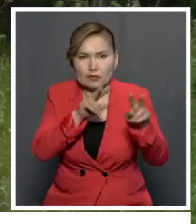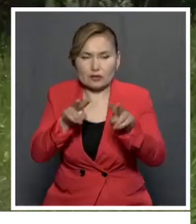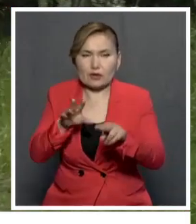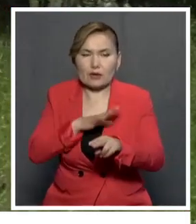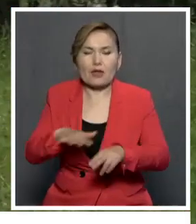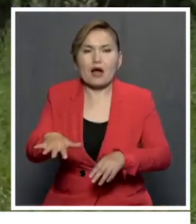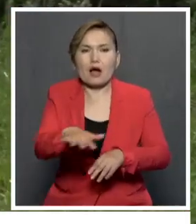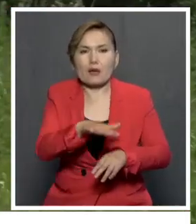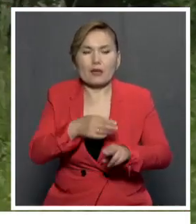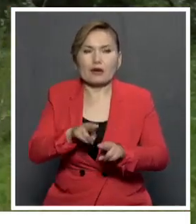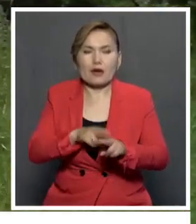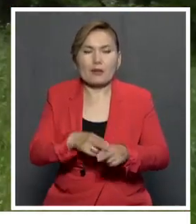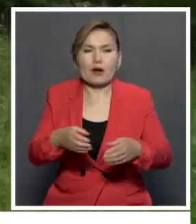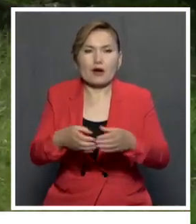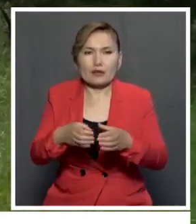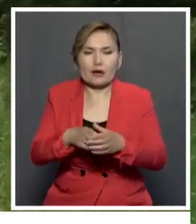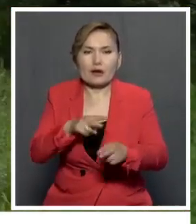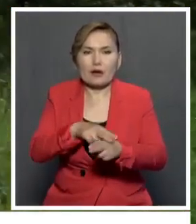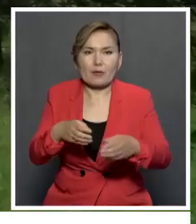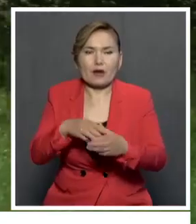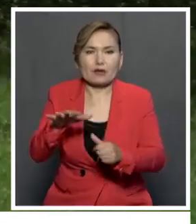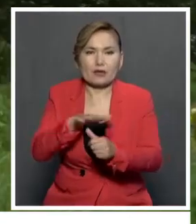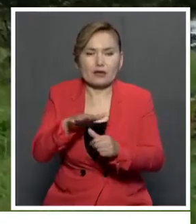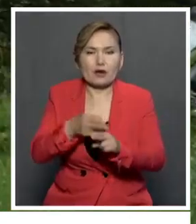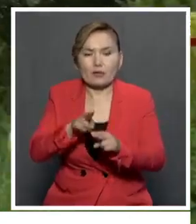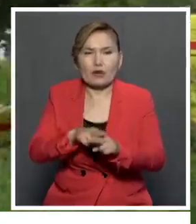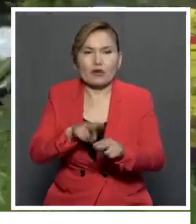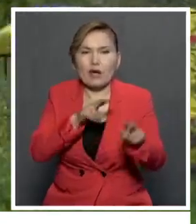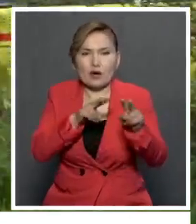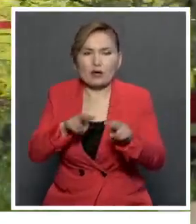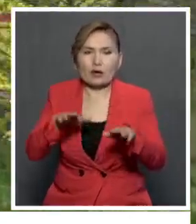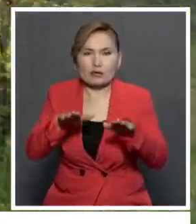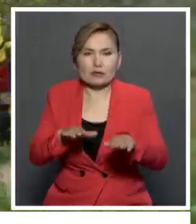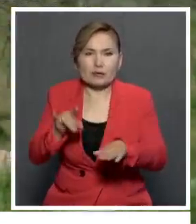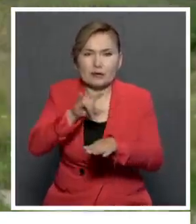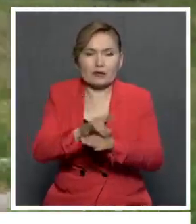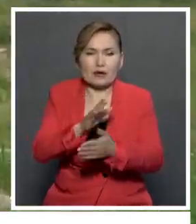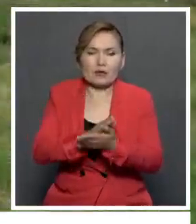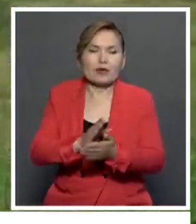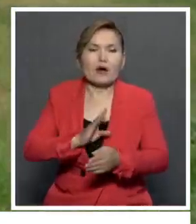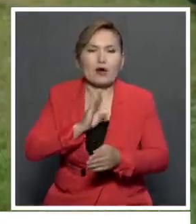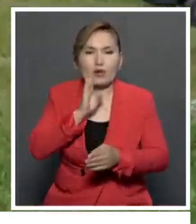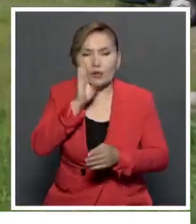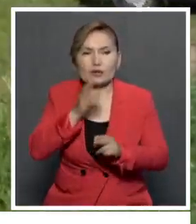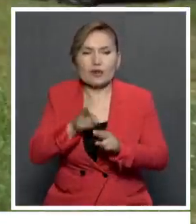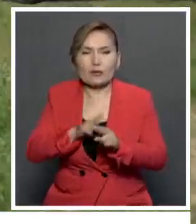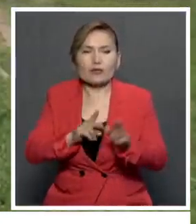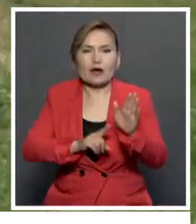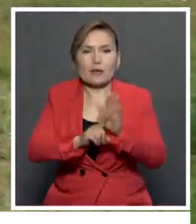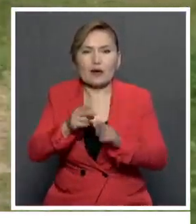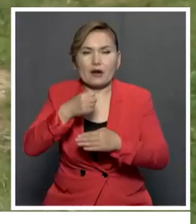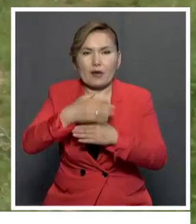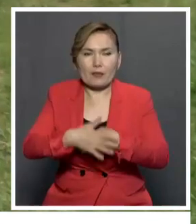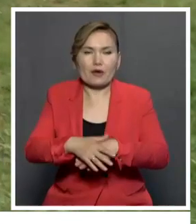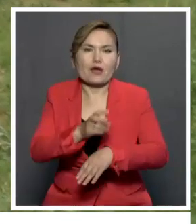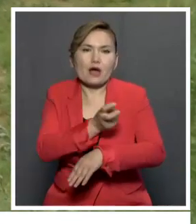парк аумағында жасақталған жедел штаб маңайынан да тікұшақтың қонуына қолайлы жер қарастырылған. Бұнда таңертеңнен бері апаттар медицинасы орталығының жедел